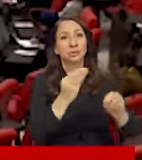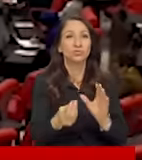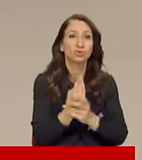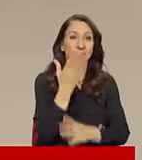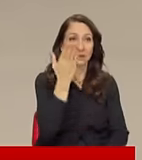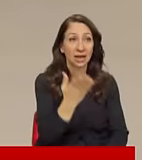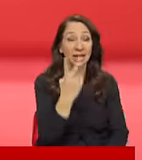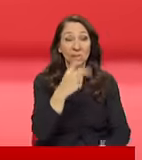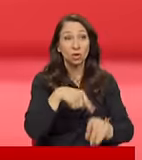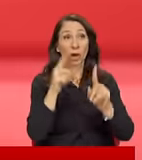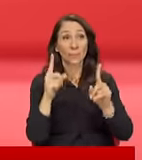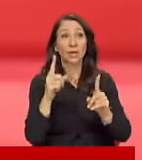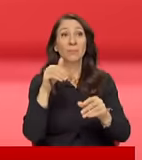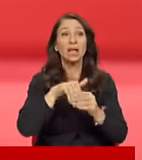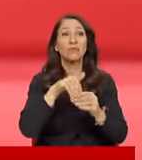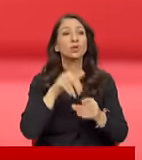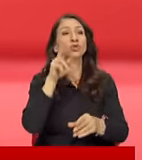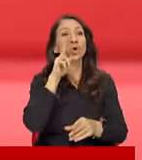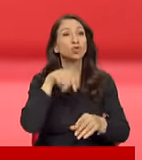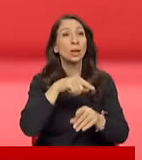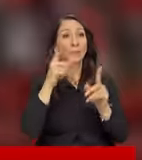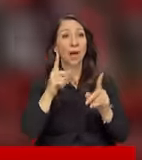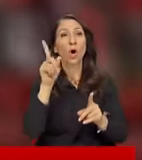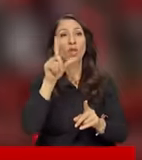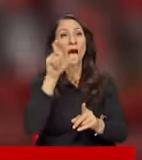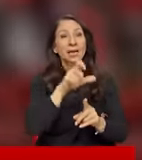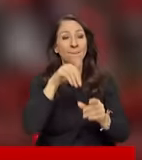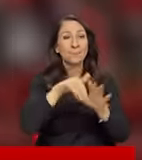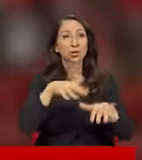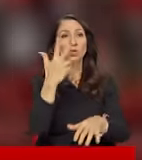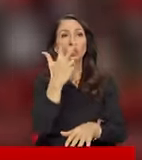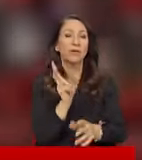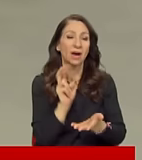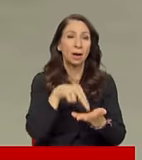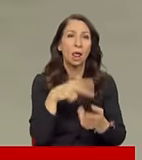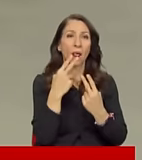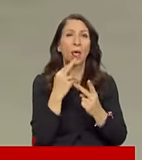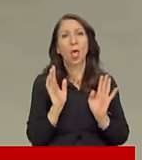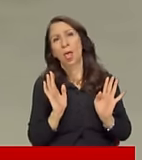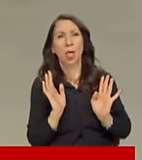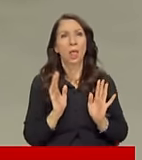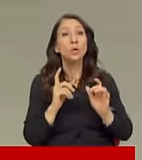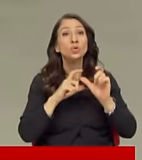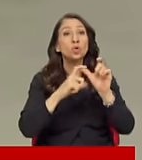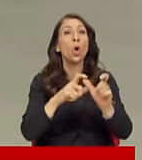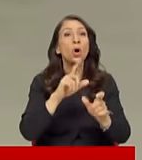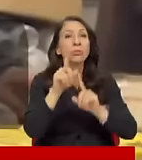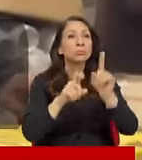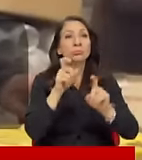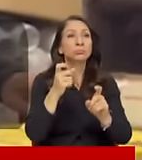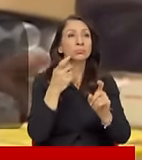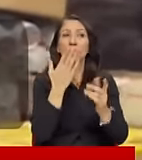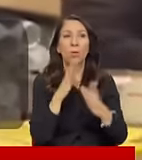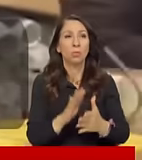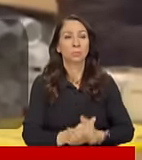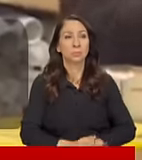çıktı. İki dönemdir milletvekili. Son döneminde 10 ayda mecliste 3 kez kürsüye çıktı. Hiç soru önergesi vermedi.